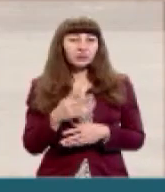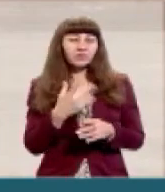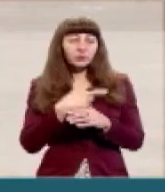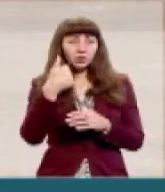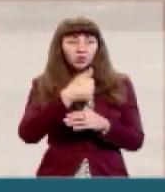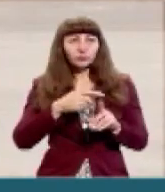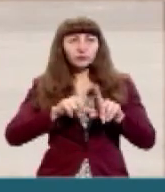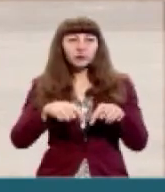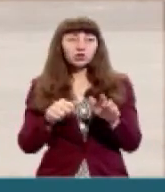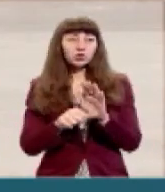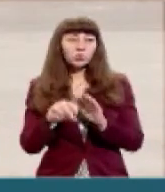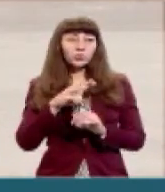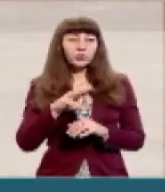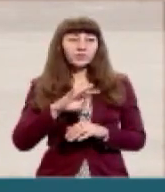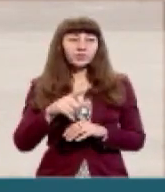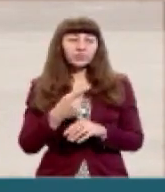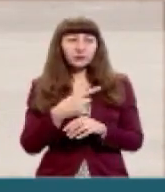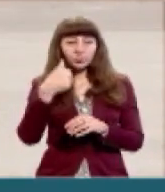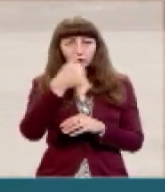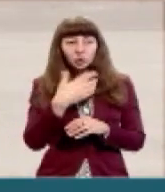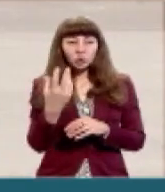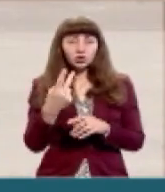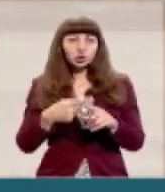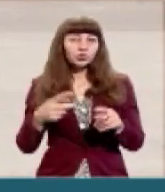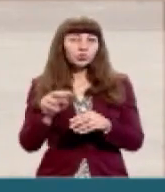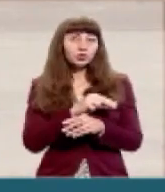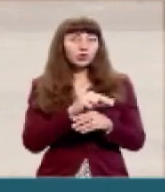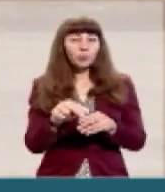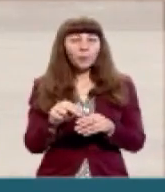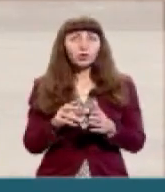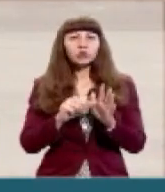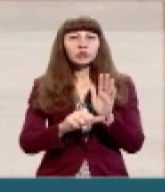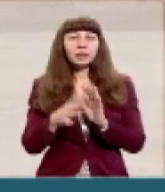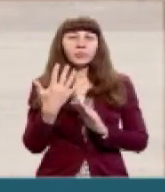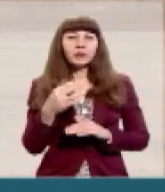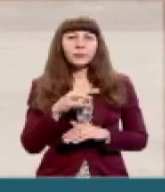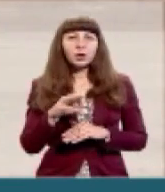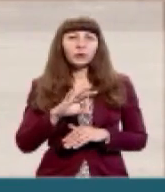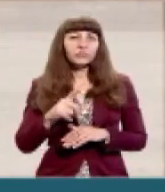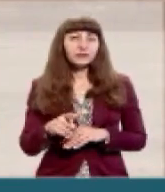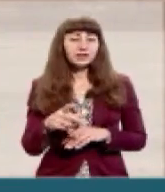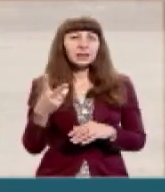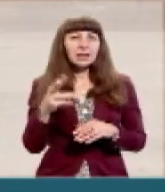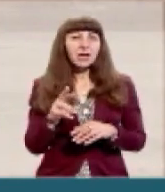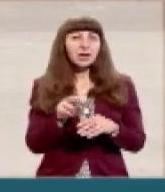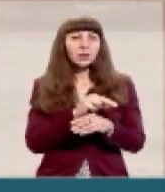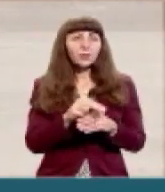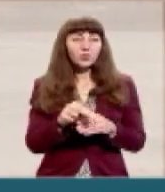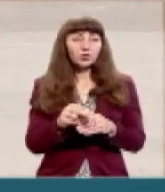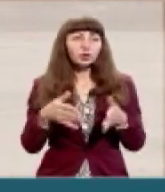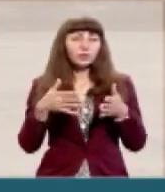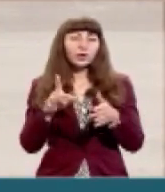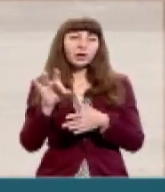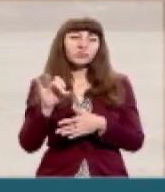Также в этом году у нас в рамках текущего ремонта выделено 65 миллионов тенге для ремонта автомобильной